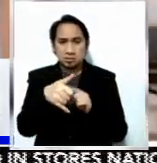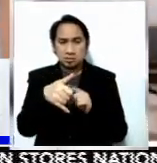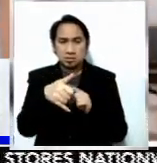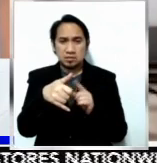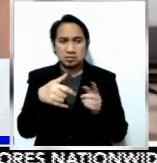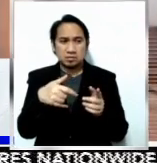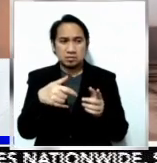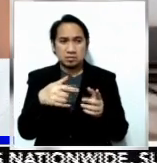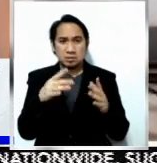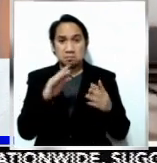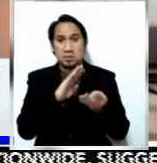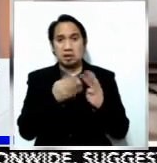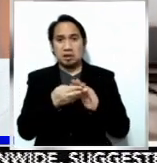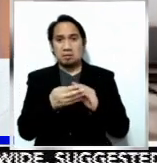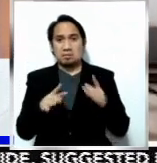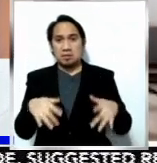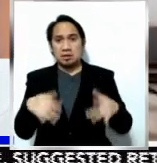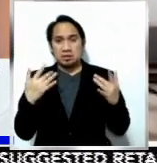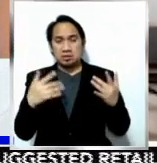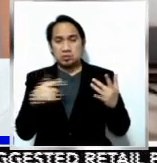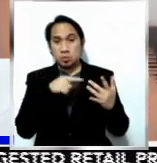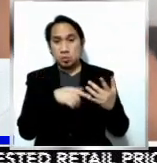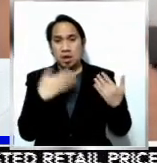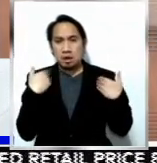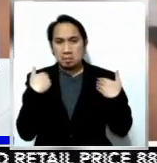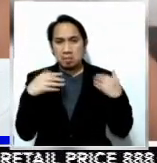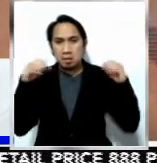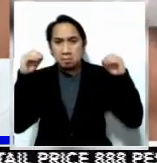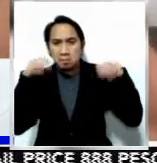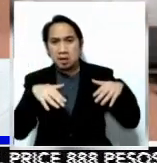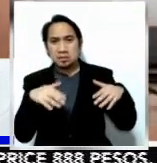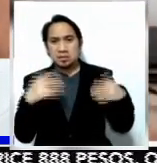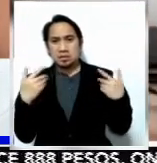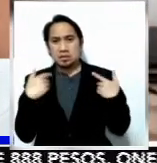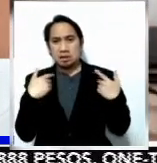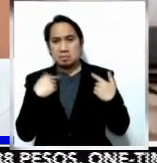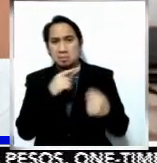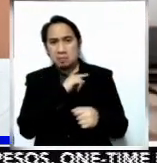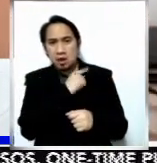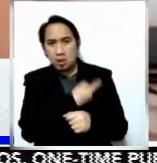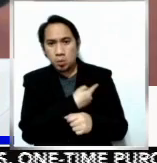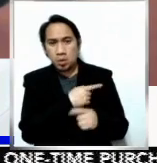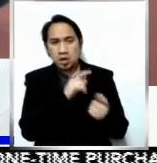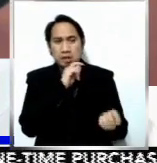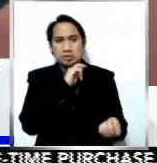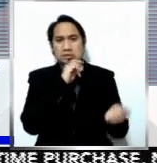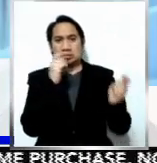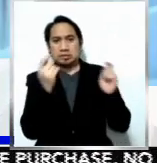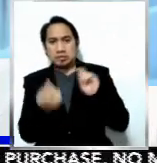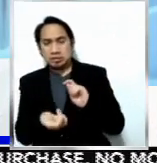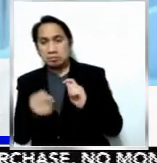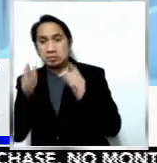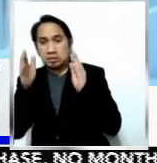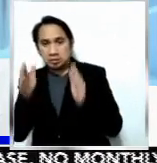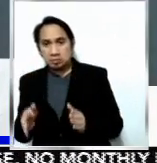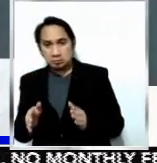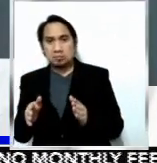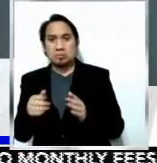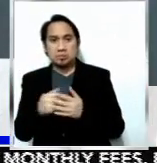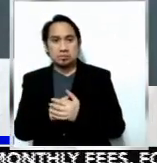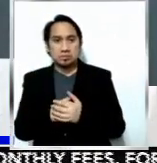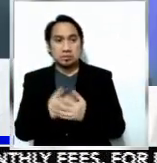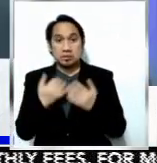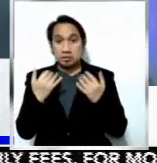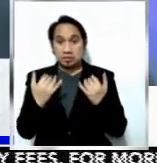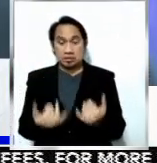na yon, mahiwaga siya, tapos nagtatransform siya into ako na tao. Tampok din ngayong Linggo